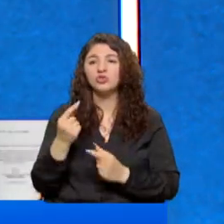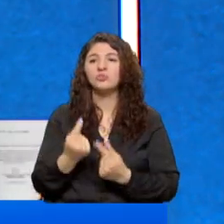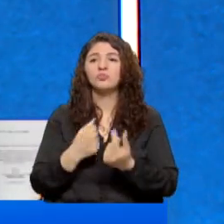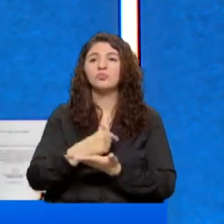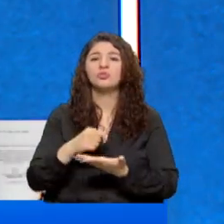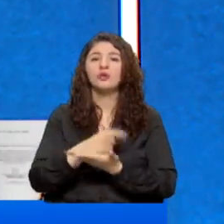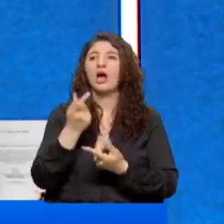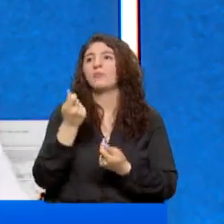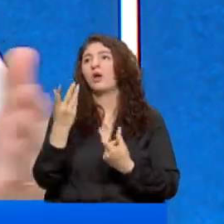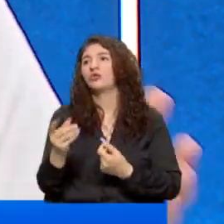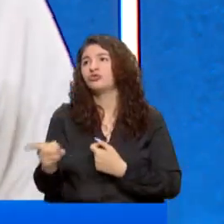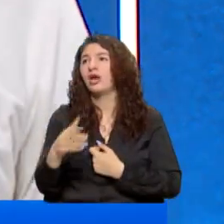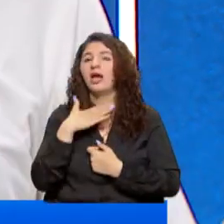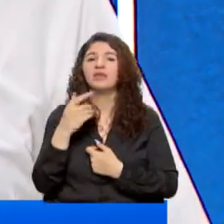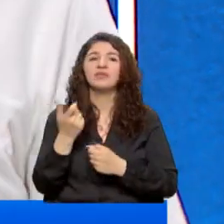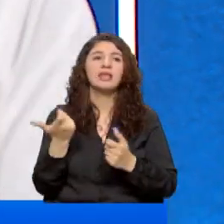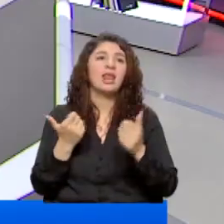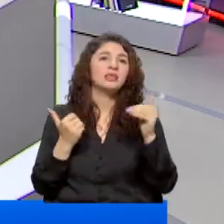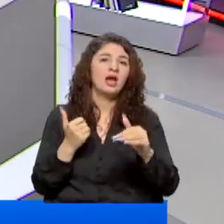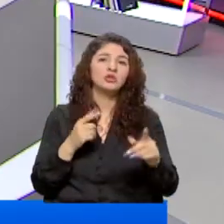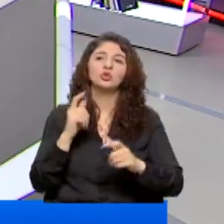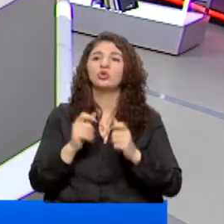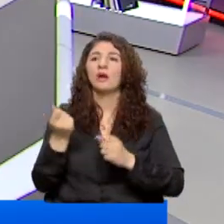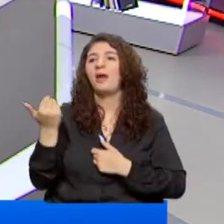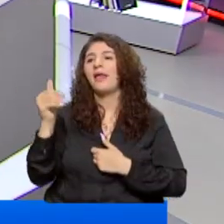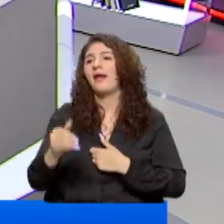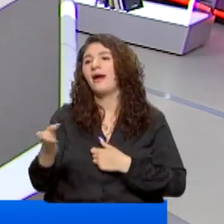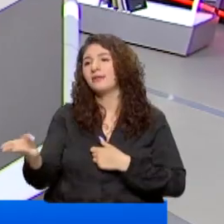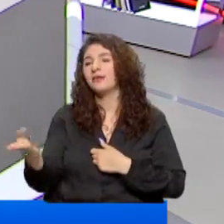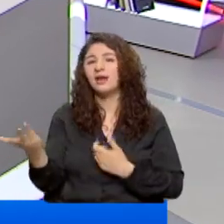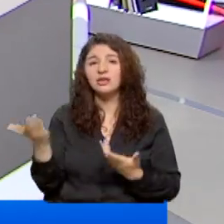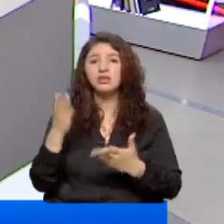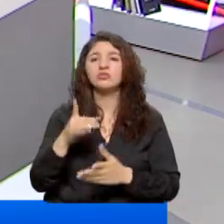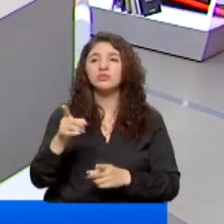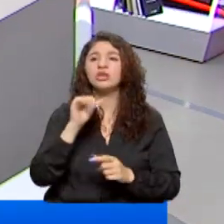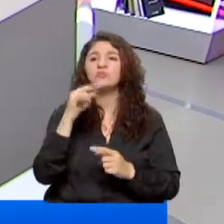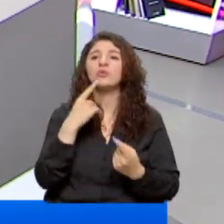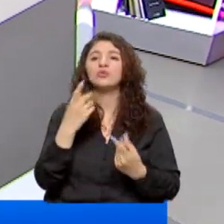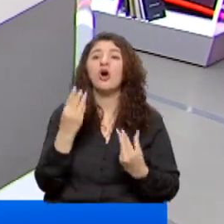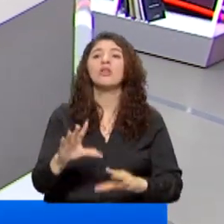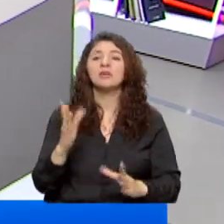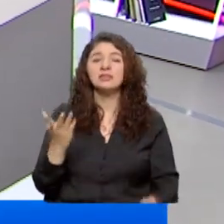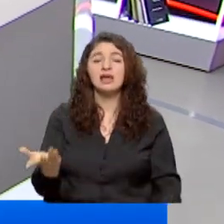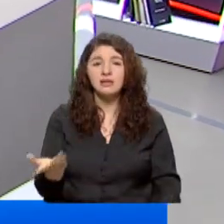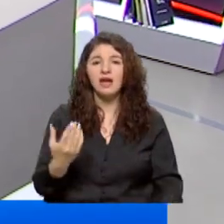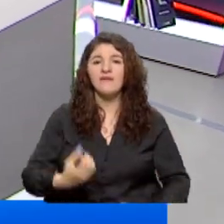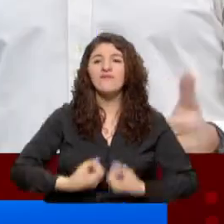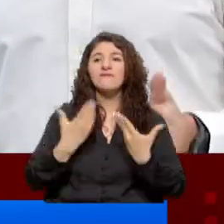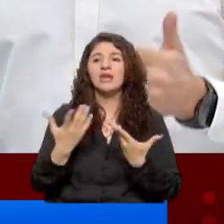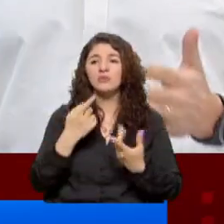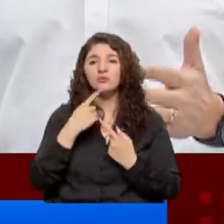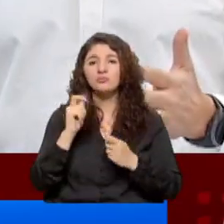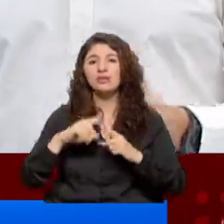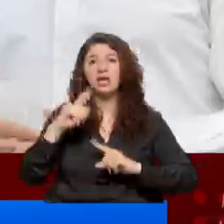buğday fiyatı kaç lira olacak et fiyatı nereye geldi süt fiyatı nereye geldi Keşke bunların üçünü konuşuyor olmasak da birimi